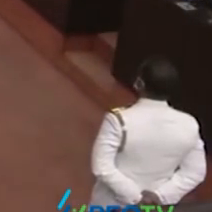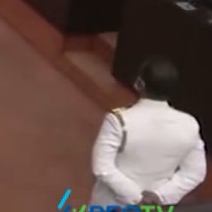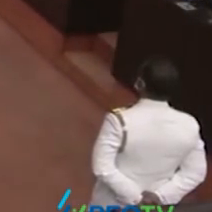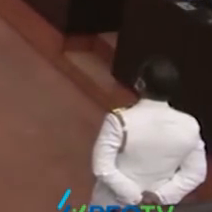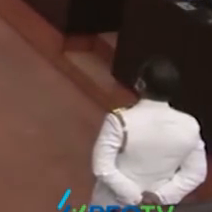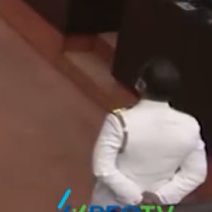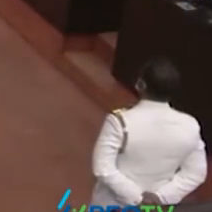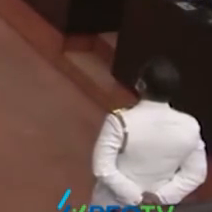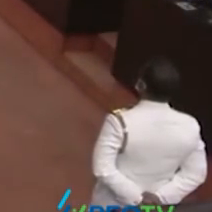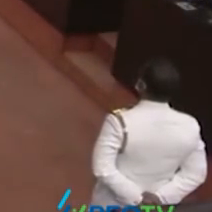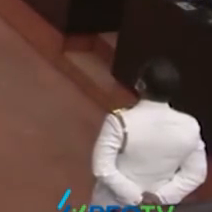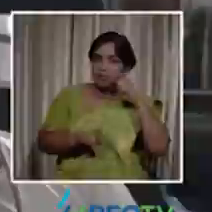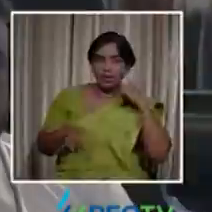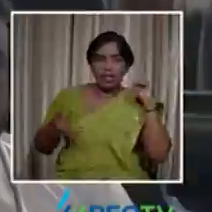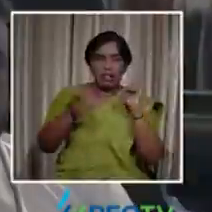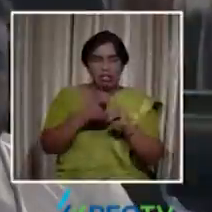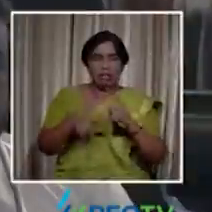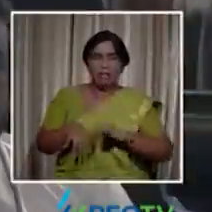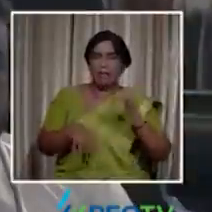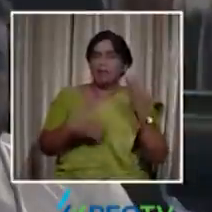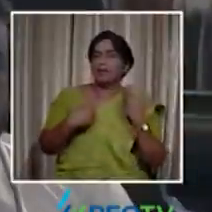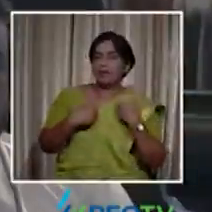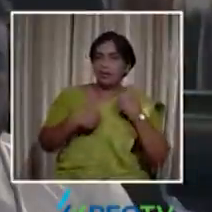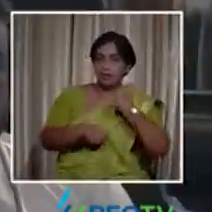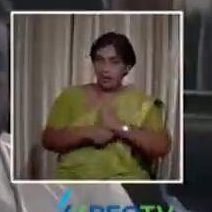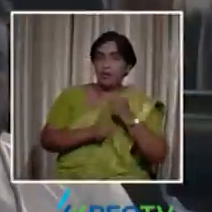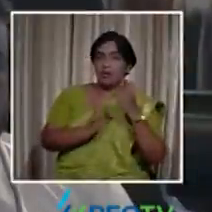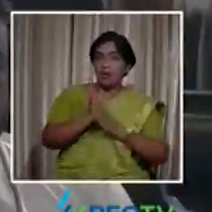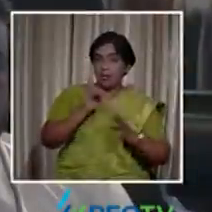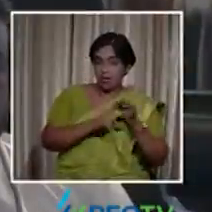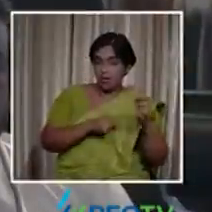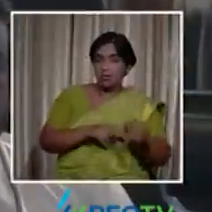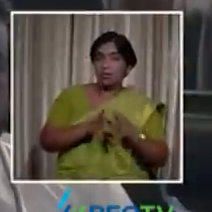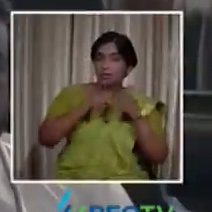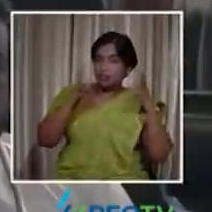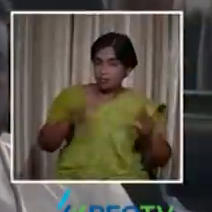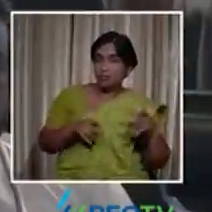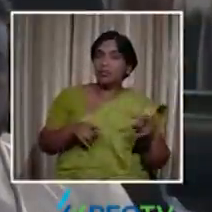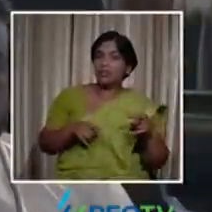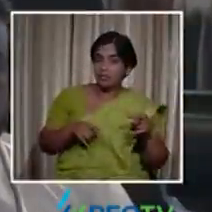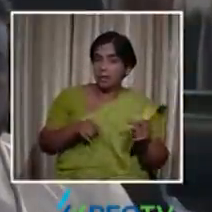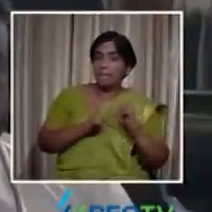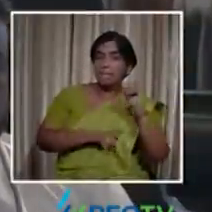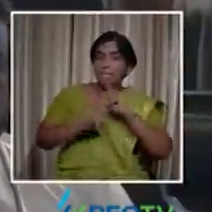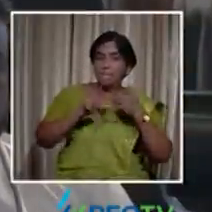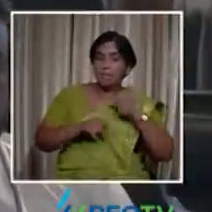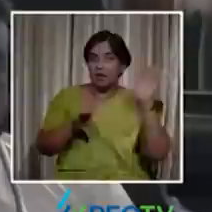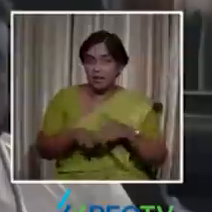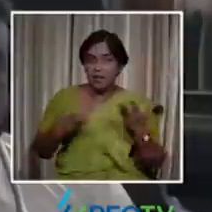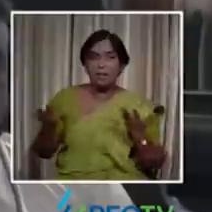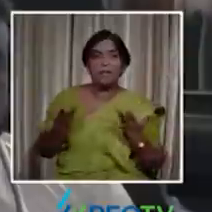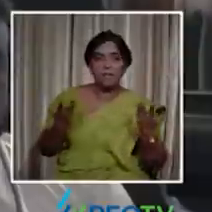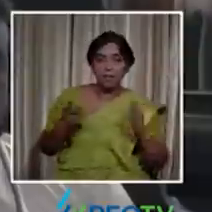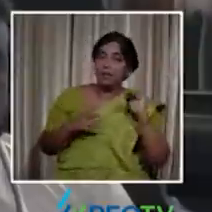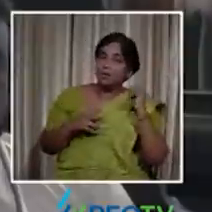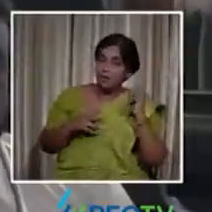ඡන්ද 109ක් ලබා ගනිමින් අද අපේ ආණ්ඩුපක්ෂේ මන්ත්‍රීවරු විශාල පිරිසකට මේ පාර්ලිමේන්තුවට එන්න පුළුවන් කමක් නැහැ.